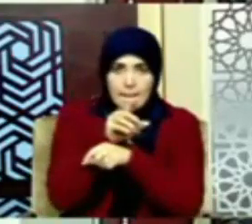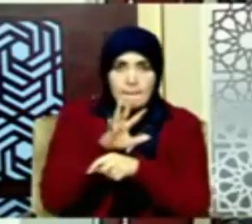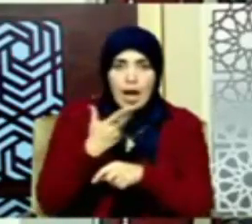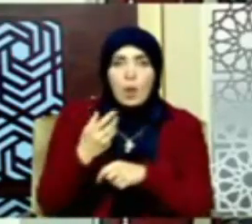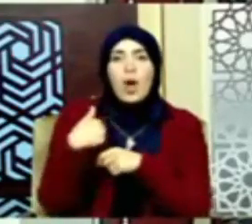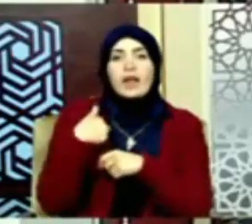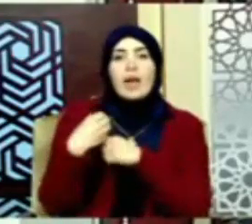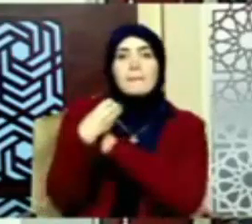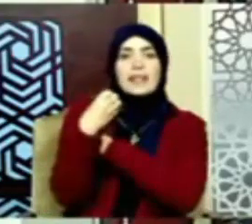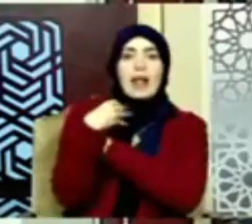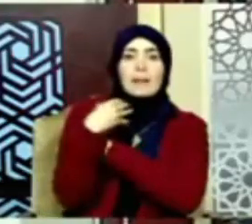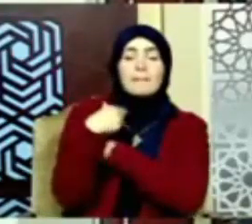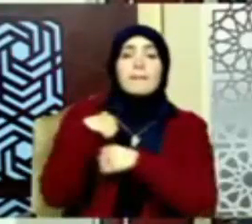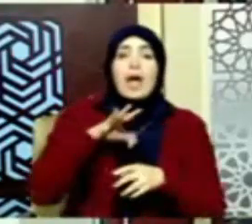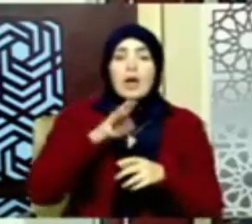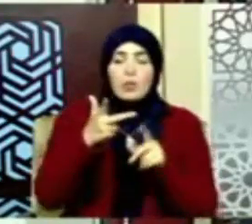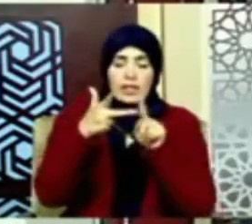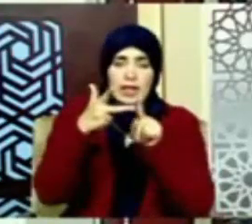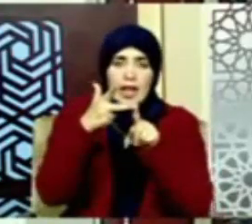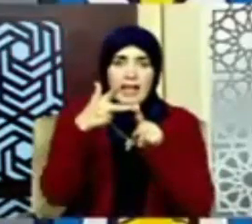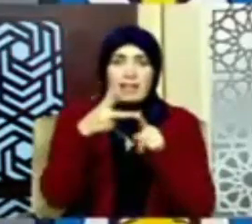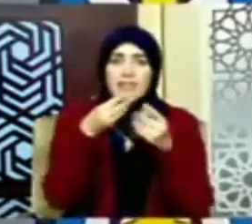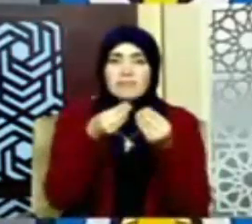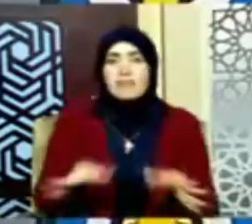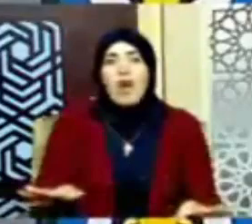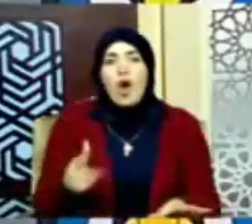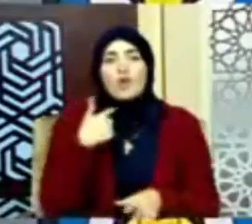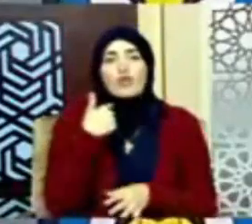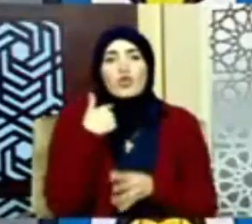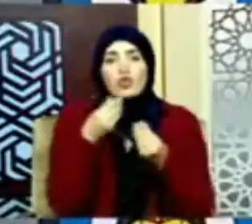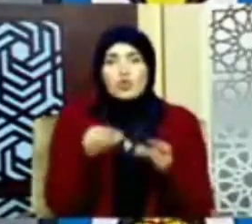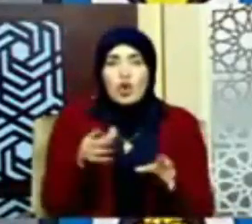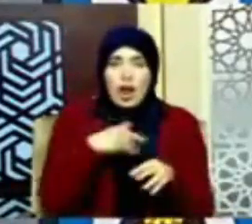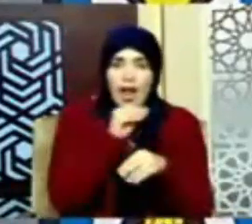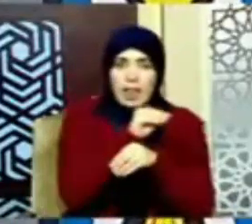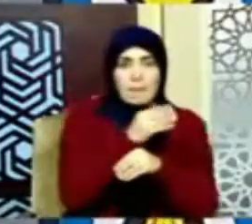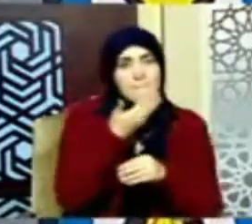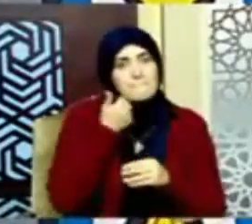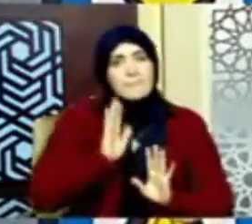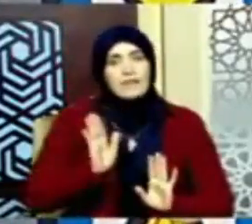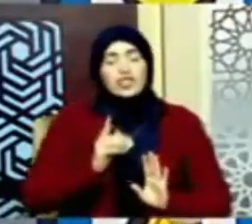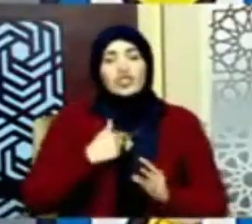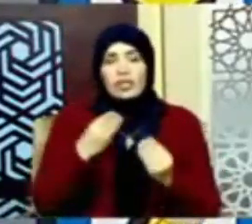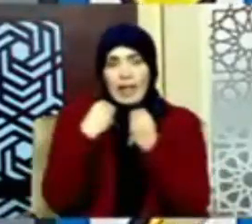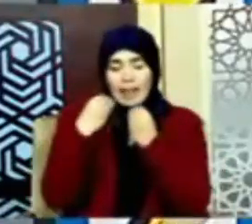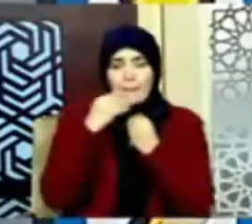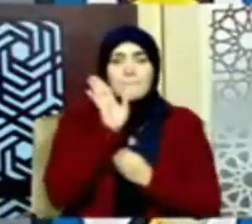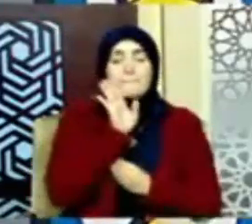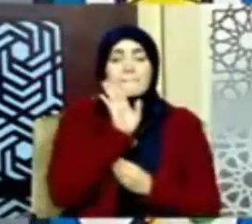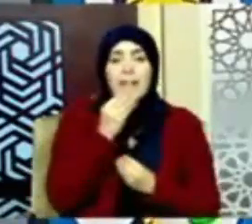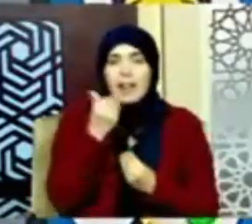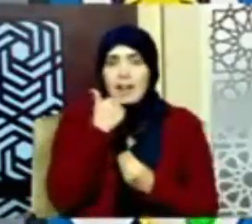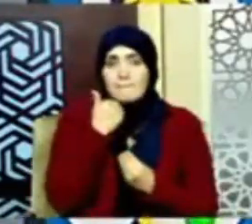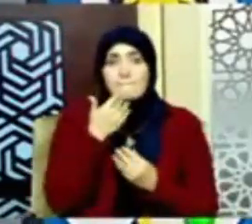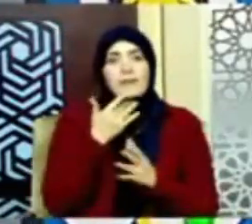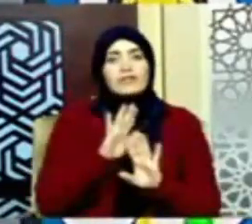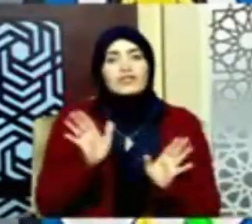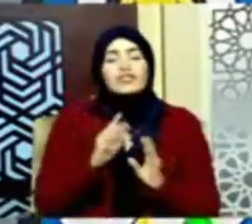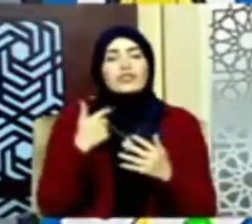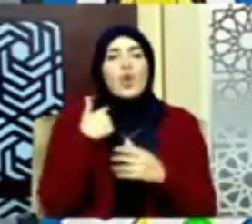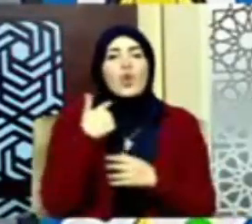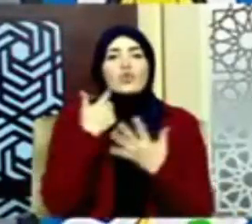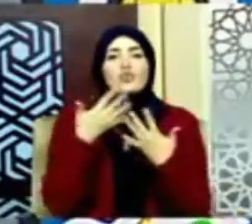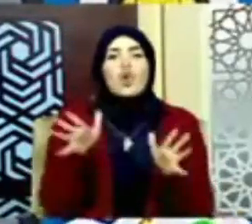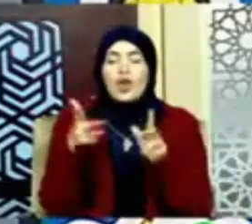يتعلم. وقد قالوا: كن معلما أو متعلما ولا تكن